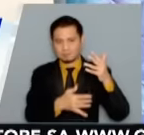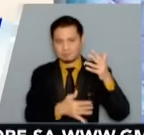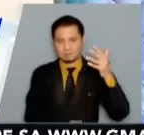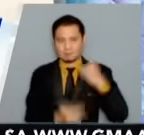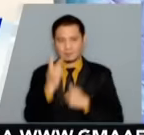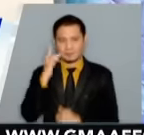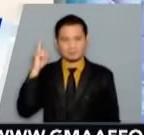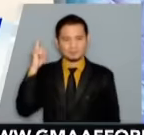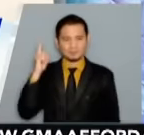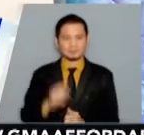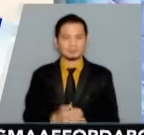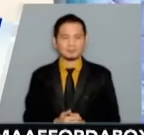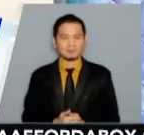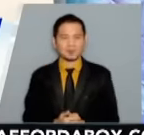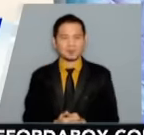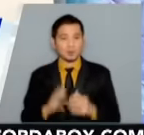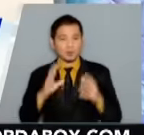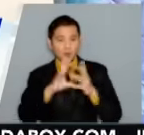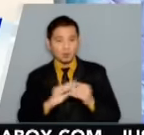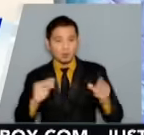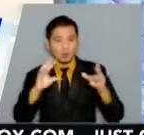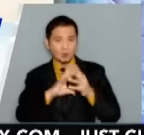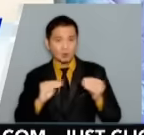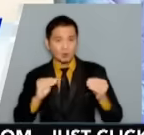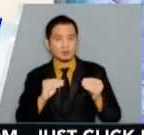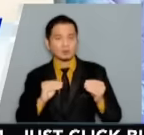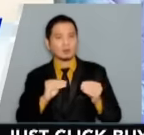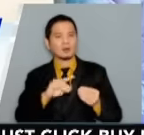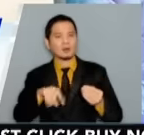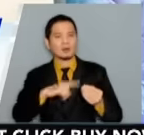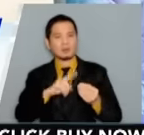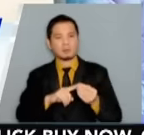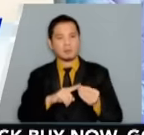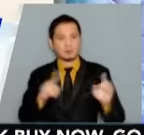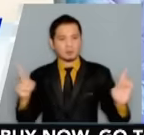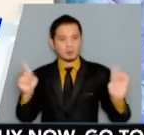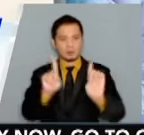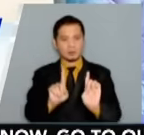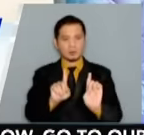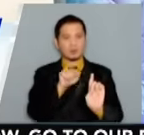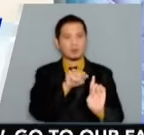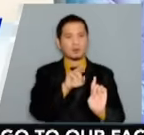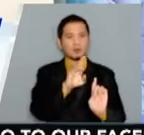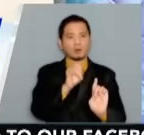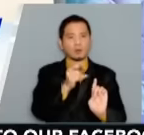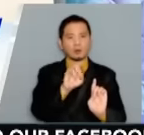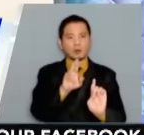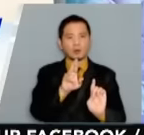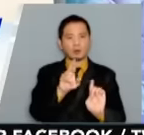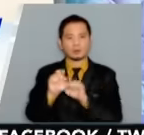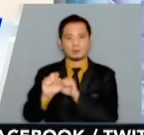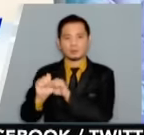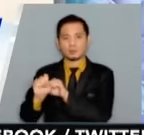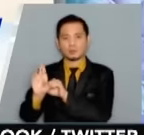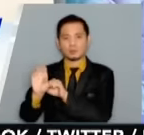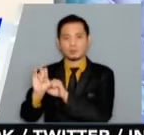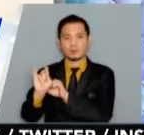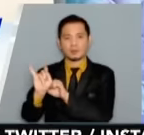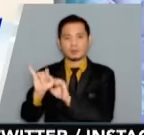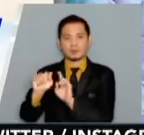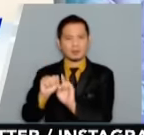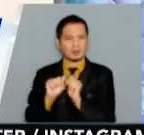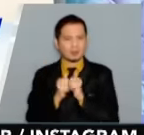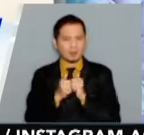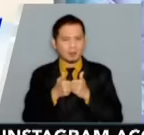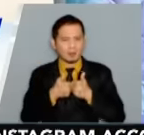Umiikot ang kwento kay Roger at Sofia kung paano nila haharapin ang mga pagsubok sa kanilang pag-iibigan. Ang Hanggang sa Dulo ay isinulat ni